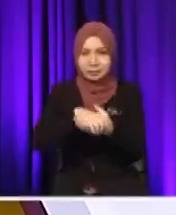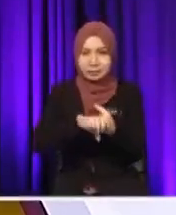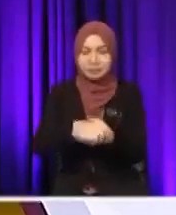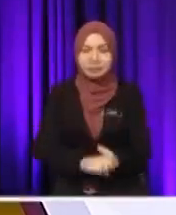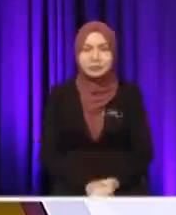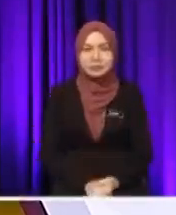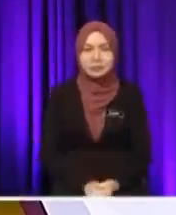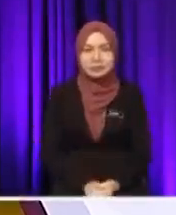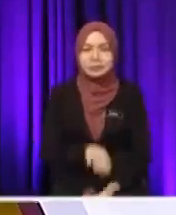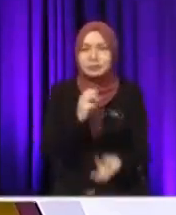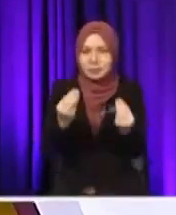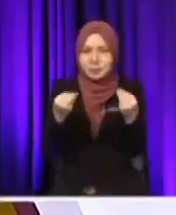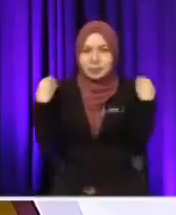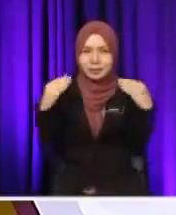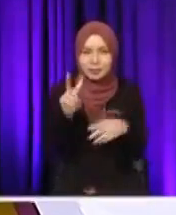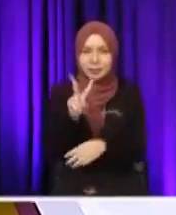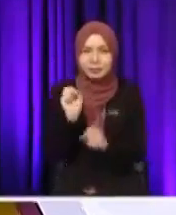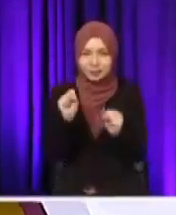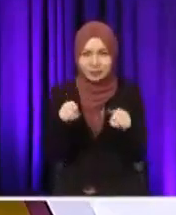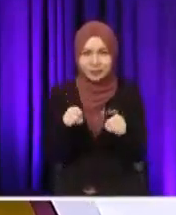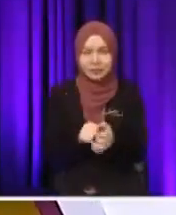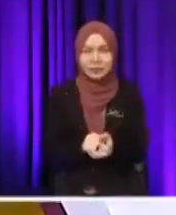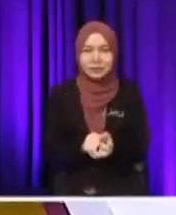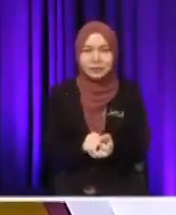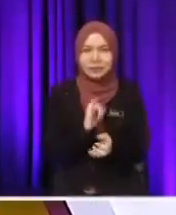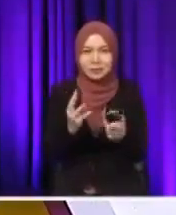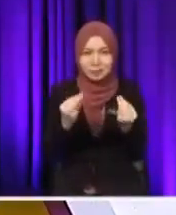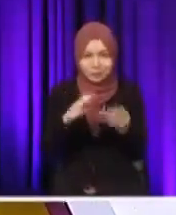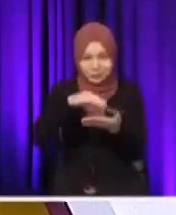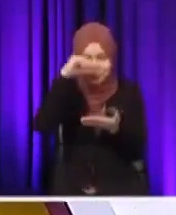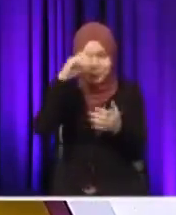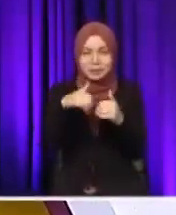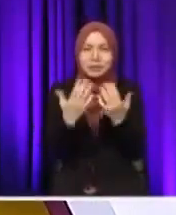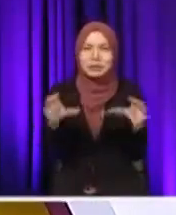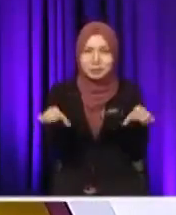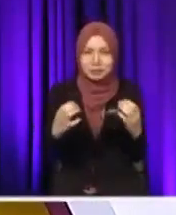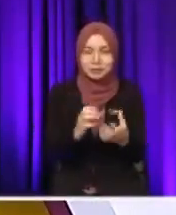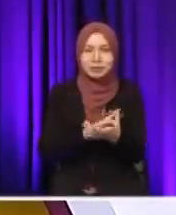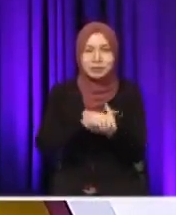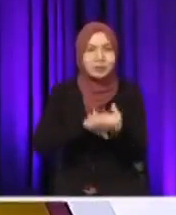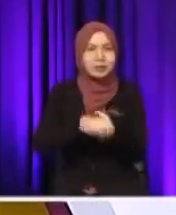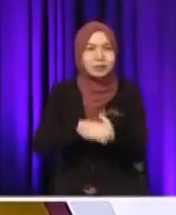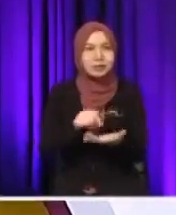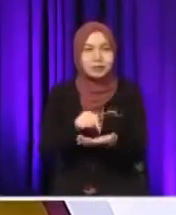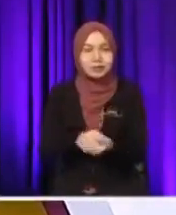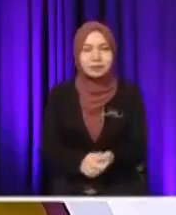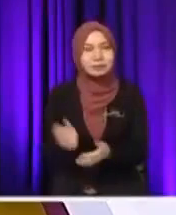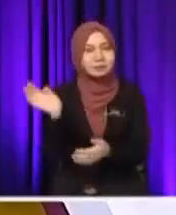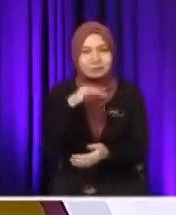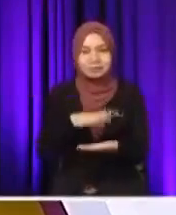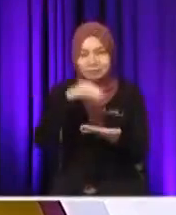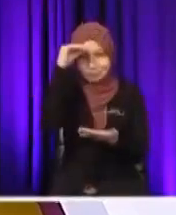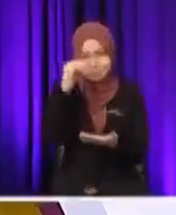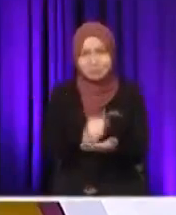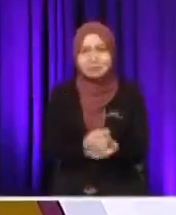Sabun, okey, yeah. Okey. Chris nak beli dua lah, boleh tak, cikgu? Boleh, boleh. Tapi, Chris nak belajar juga boleh tak? Boleh. Macam mana kita nak buat ni? Boleh, Chris. Jom masuk kelas, cikgu. Okey, jom. Okey, jom.